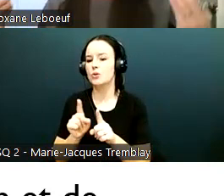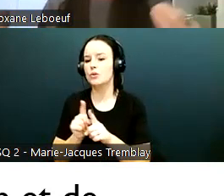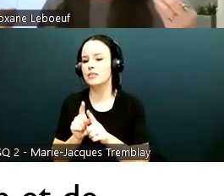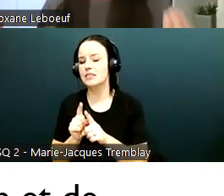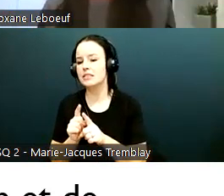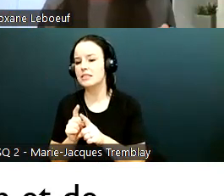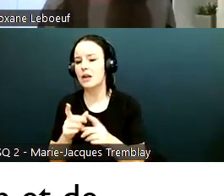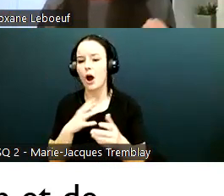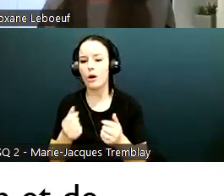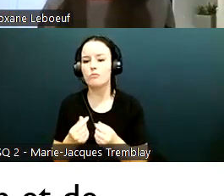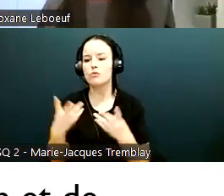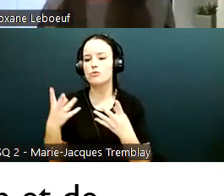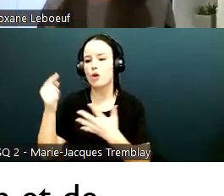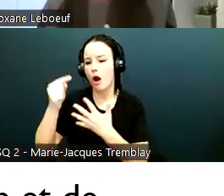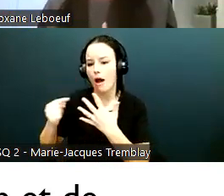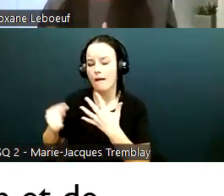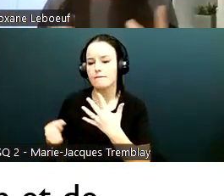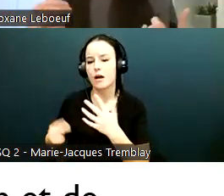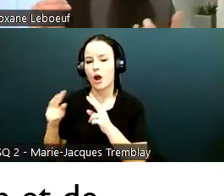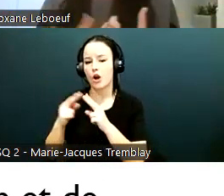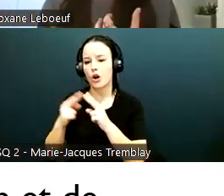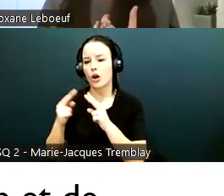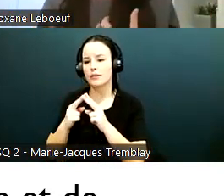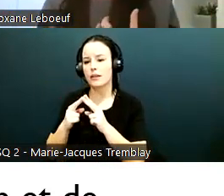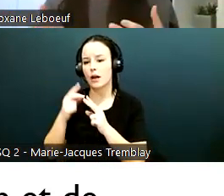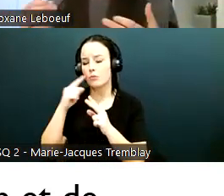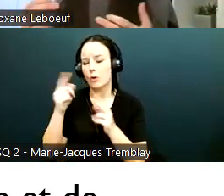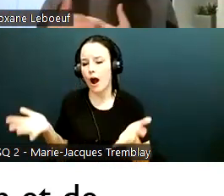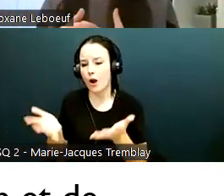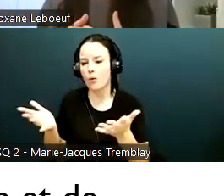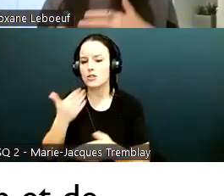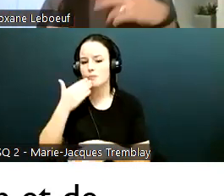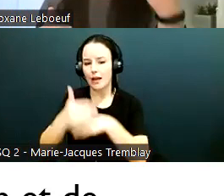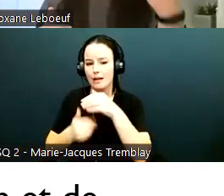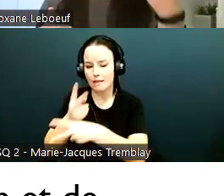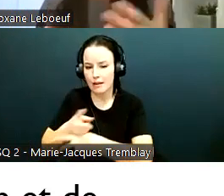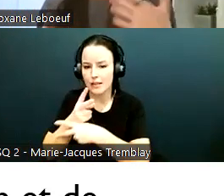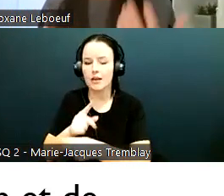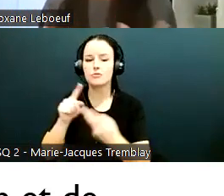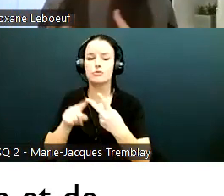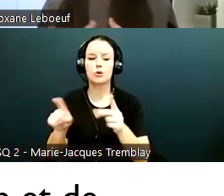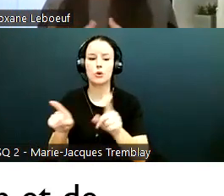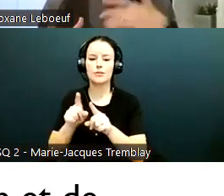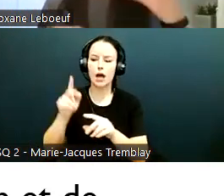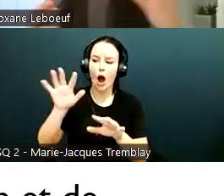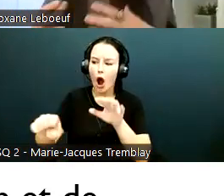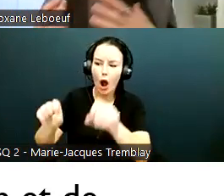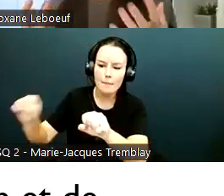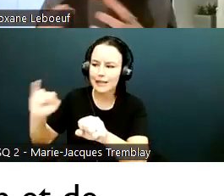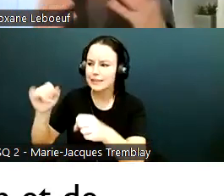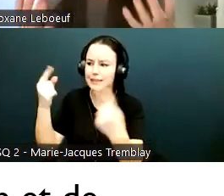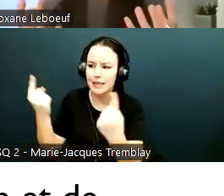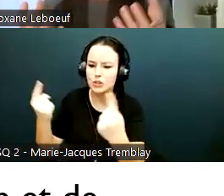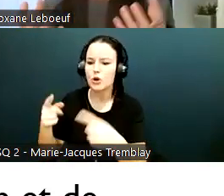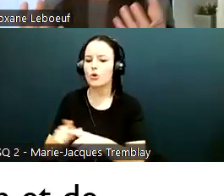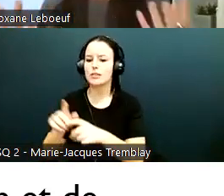choses qui ont été développées par d'autres organismes pour promouvoir la bienveillance, faciliter le repérage, le signalement, agir.